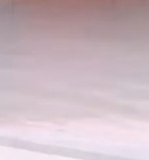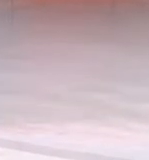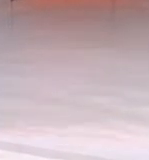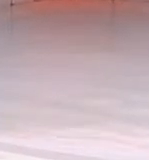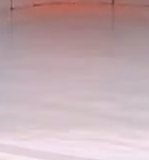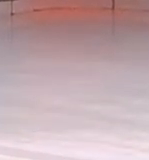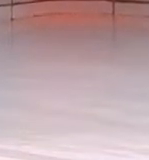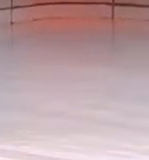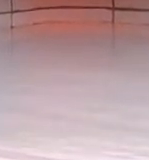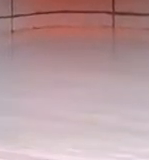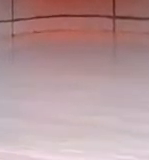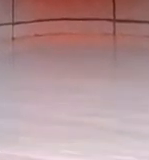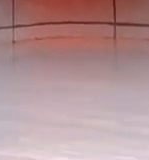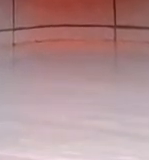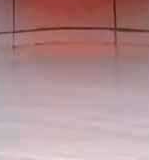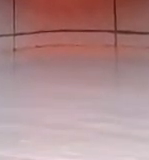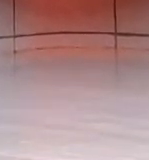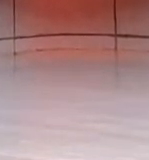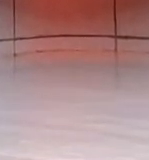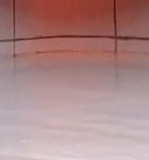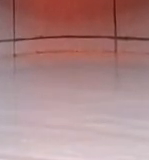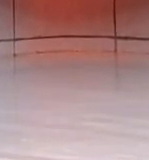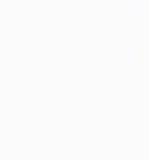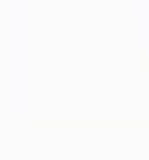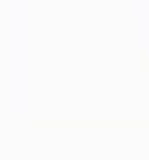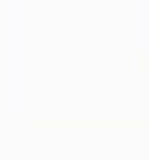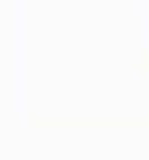yan dito sa 24 Oras Weekend.